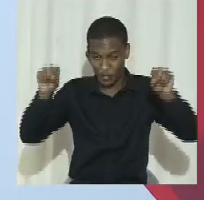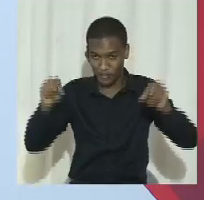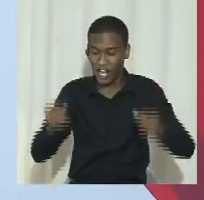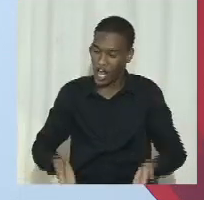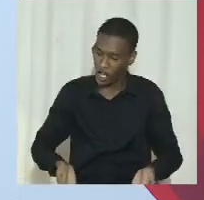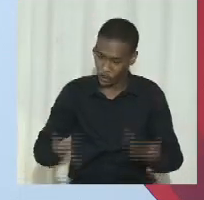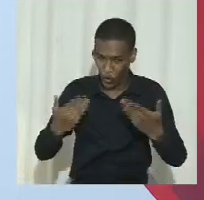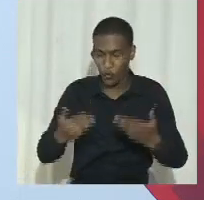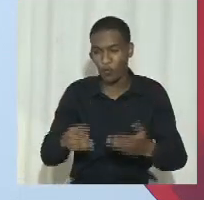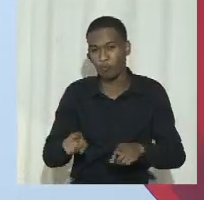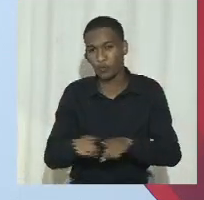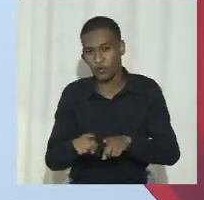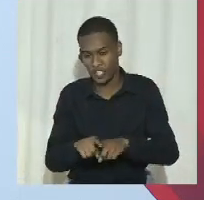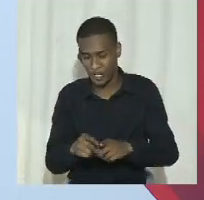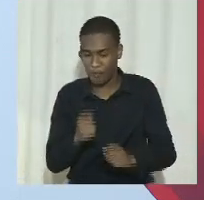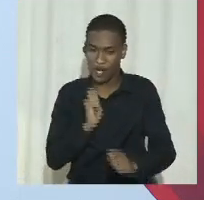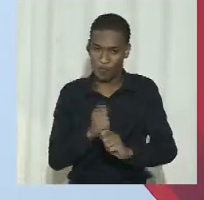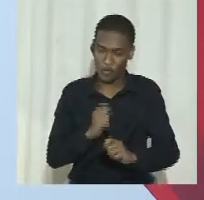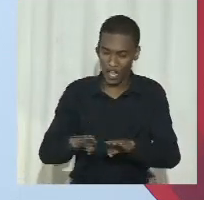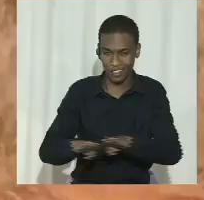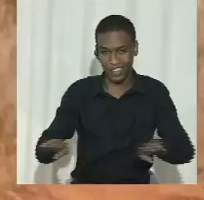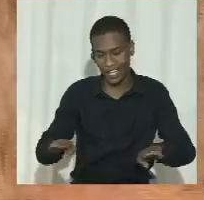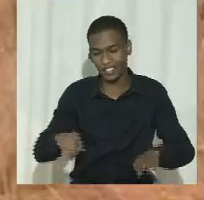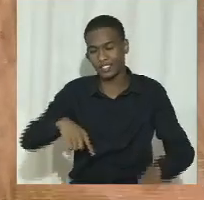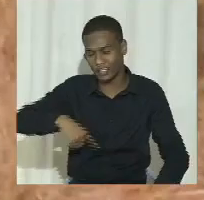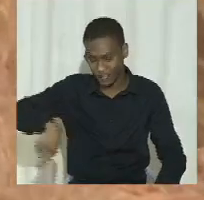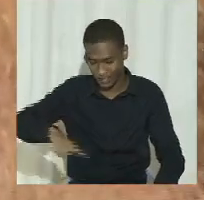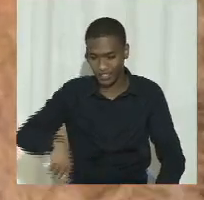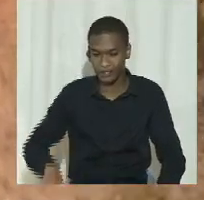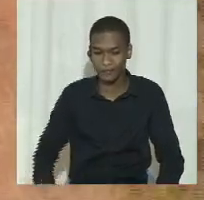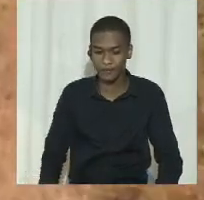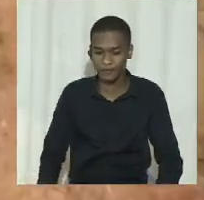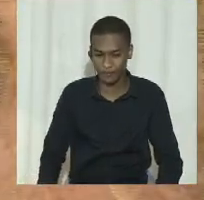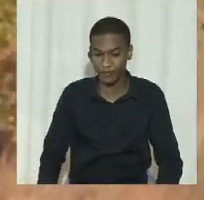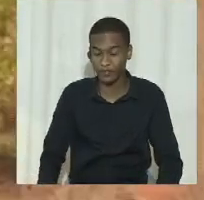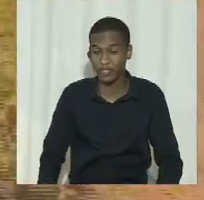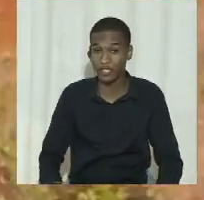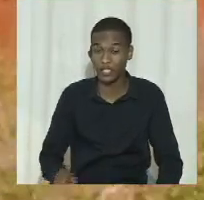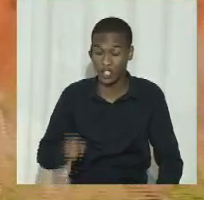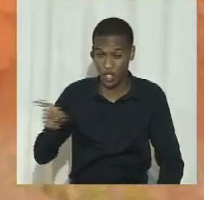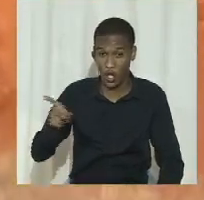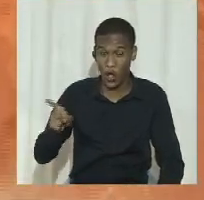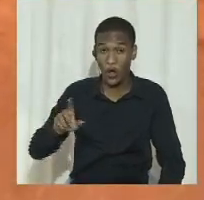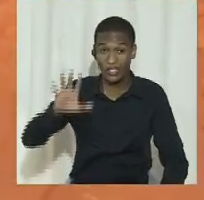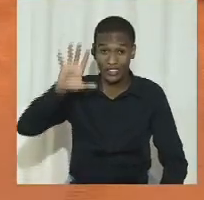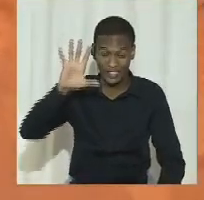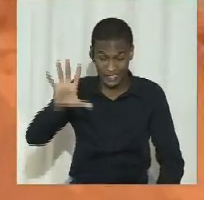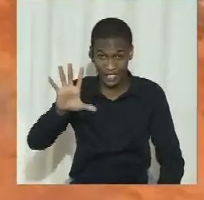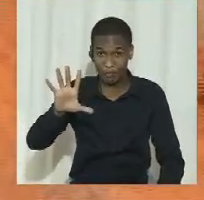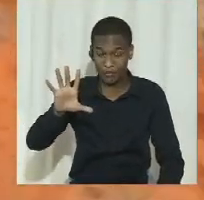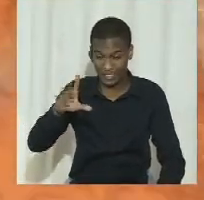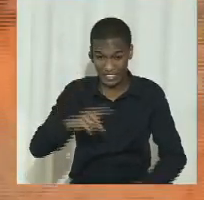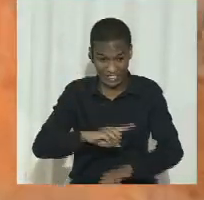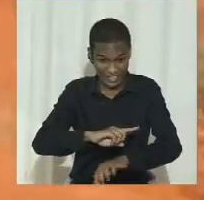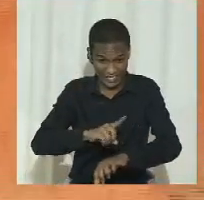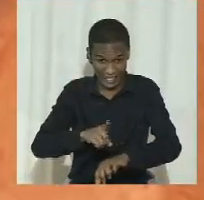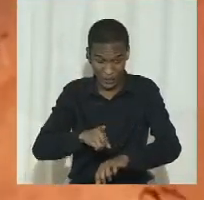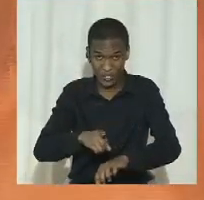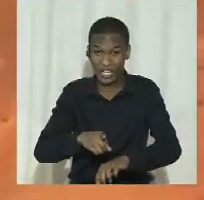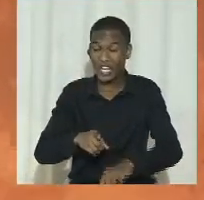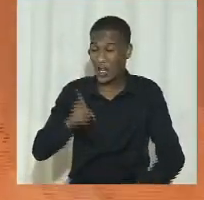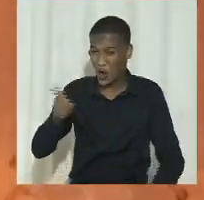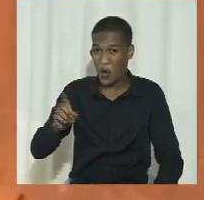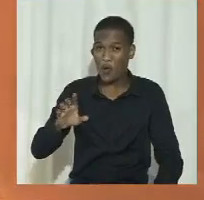tanintsika ho tanterin'ny Miray Andrian-jafy sy Fanirikely. Isaky ny 5 sekondra dia misy tany miotsaka hatramin'ny